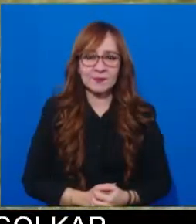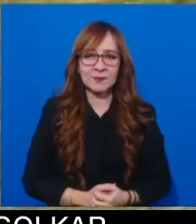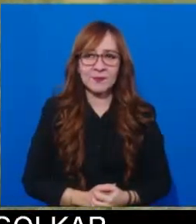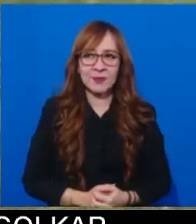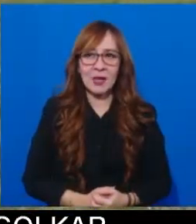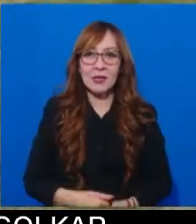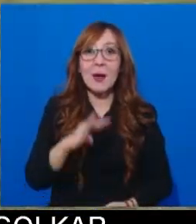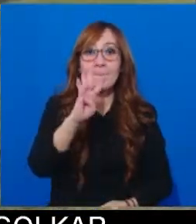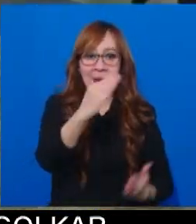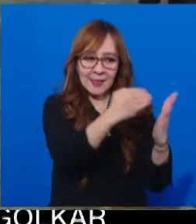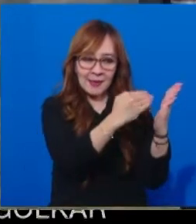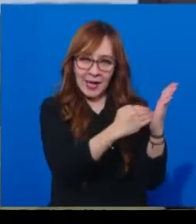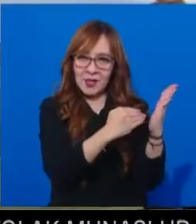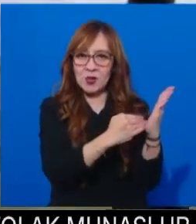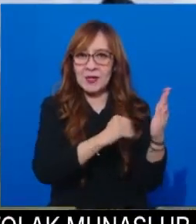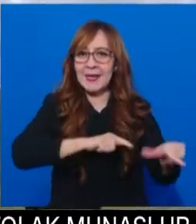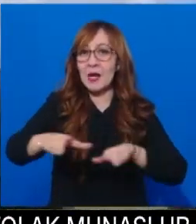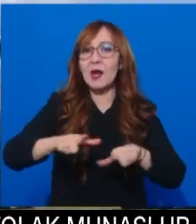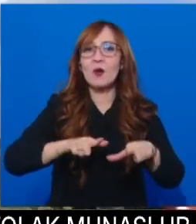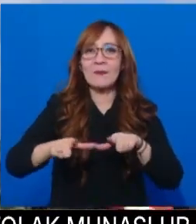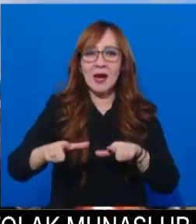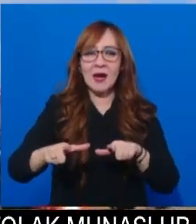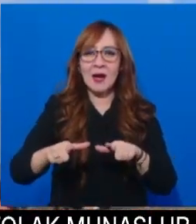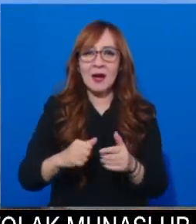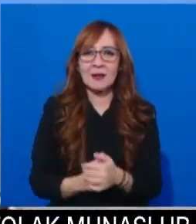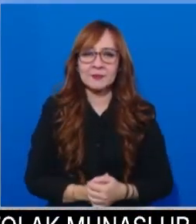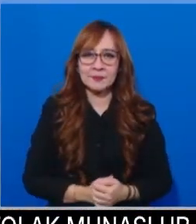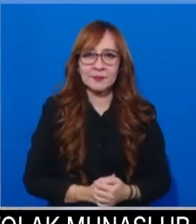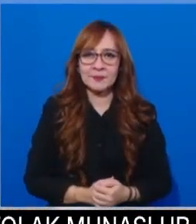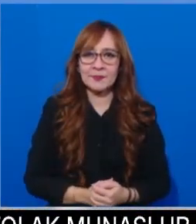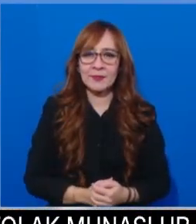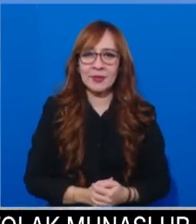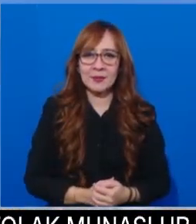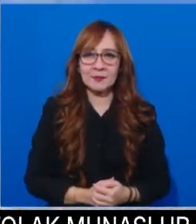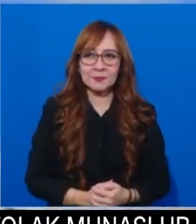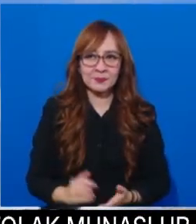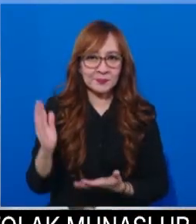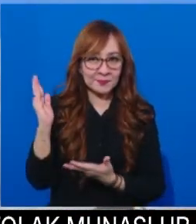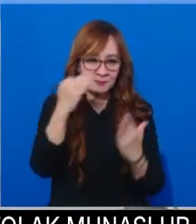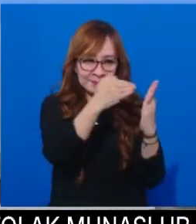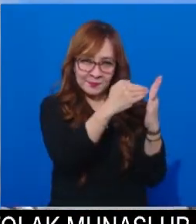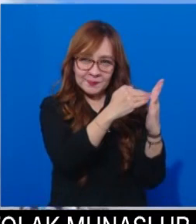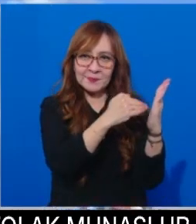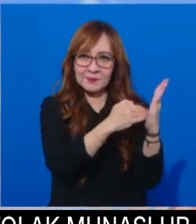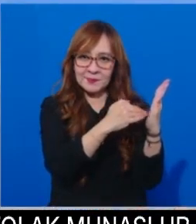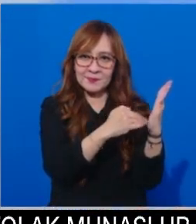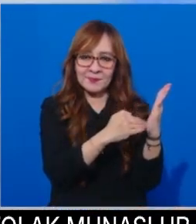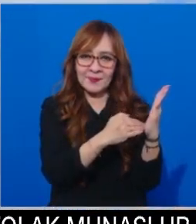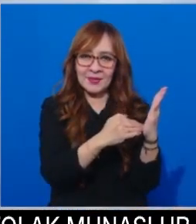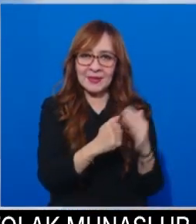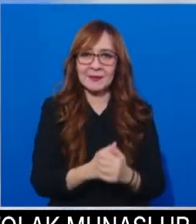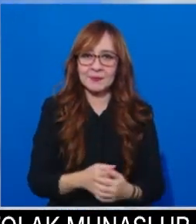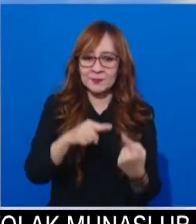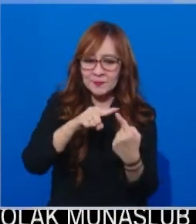Terdapat 4 kategori yang dipertandingkan dalam kejuaraan dunia ini, yaitu kategori overall, overall junior